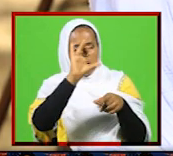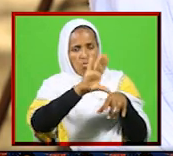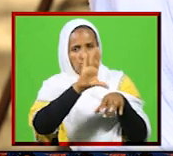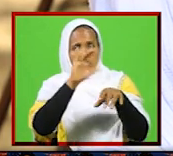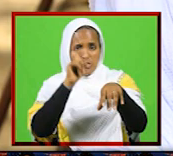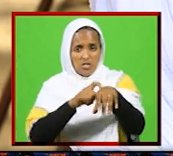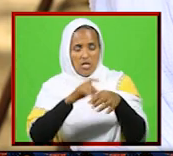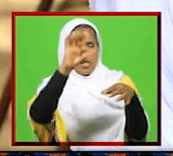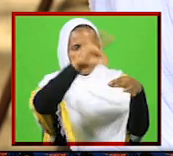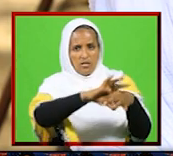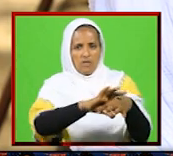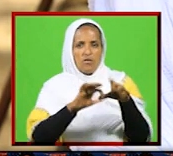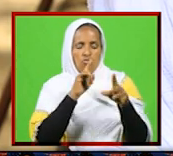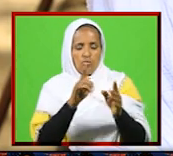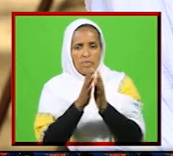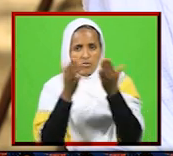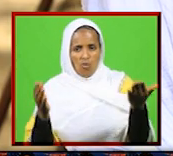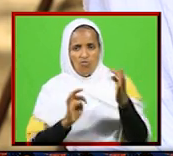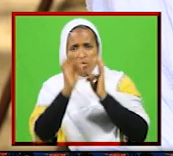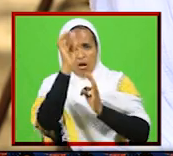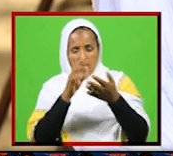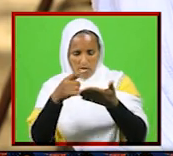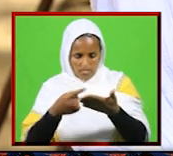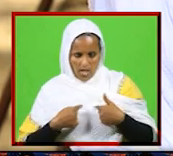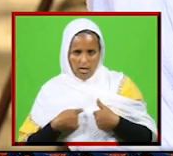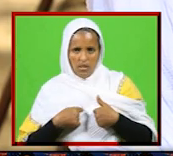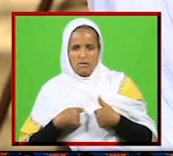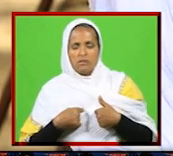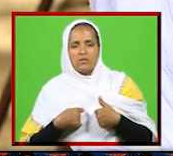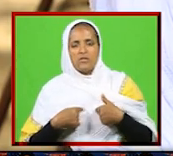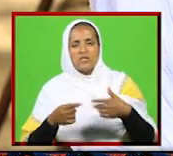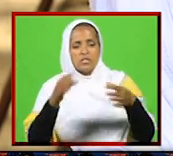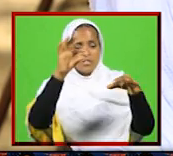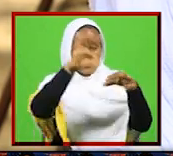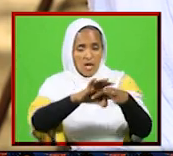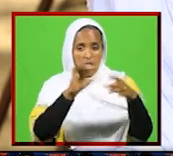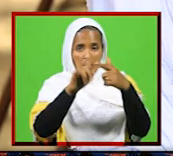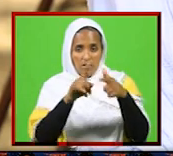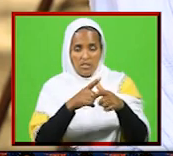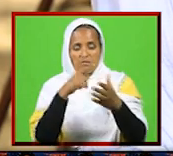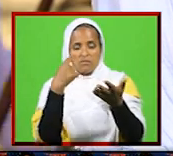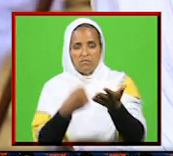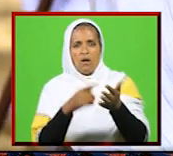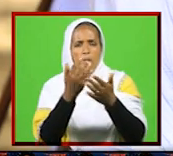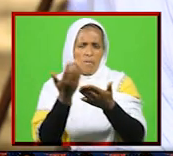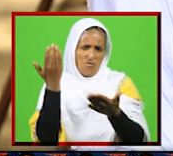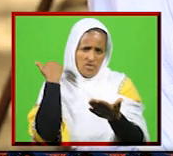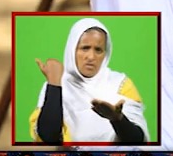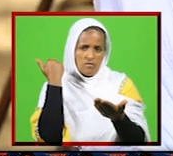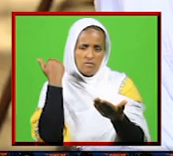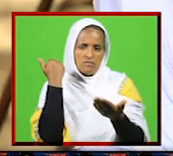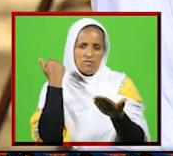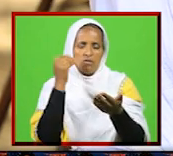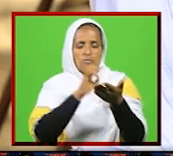በዋክሽም ገላውዲዮስ ጊዜ እንደተተከለ ነው መጽሐፉ የሚነግረን። ሲተከል እንግዲህ